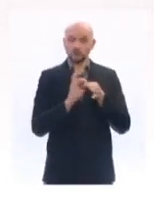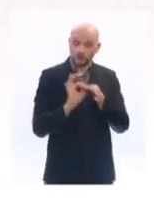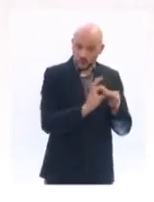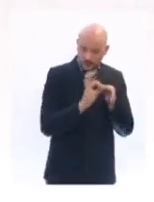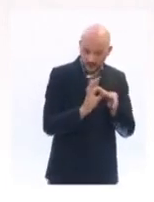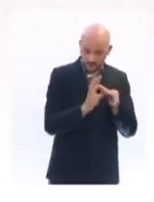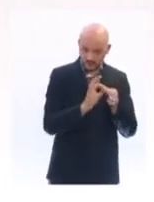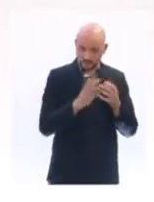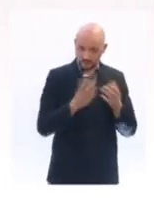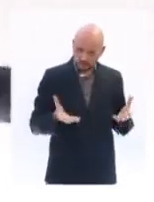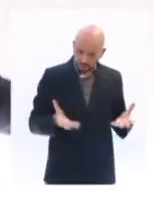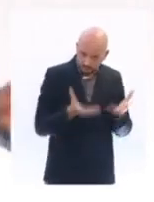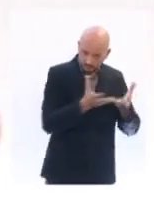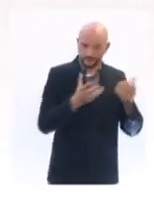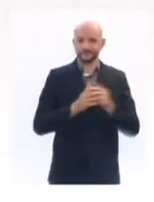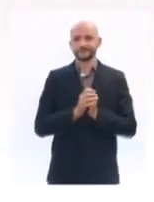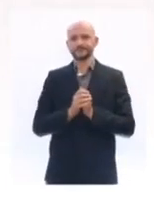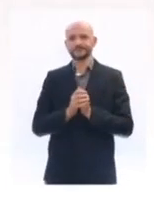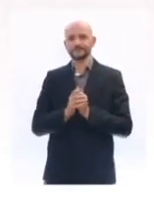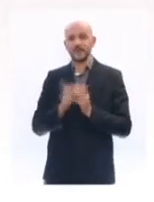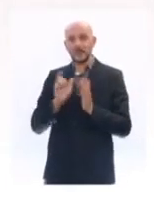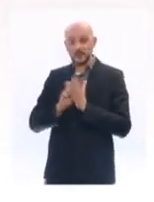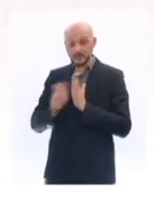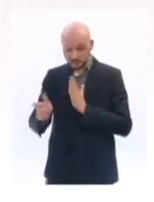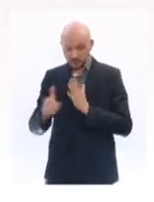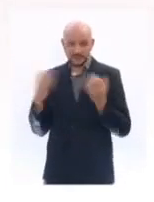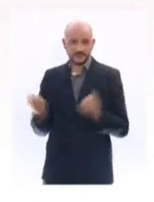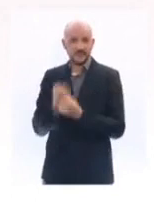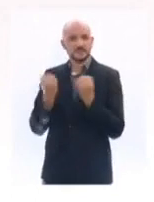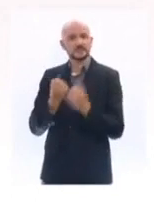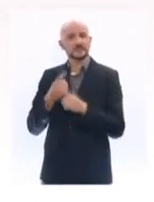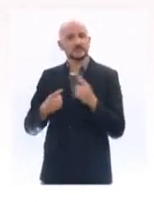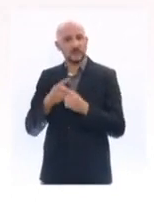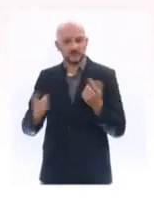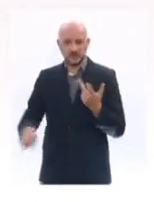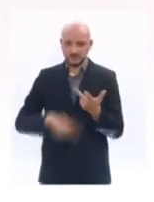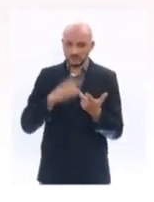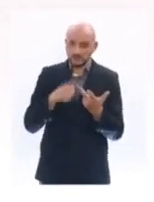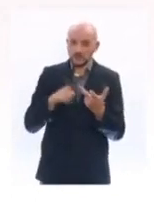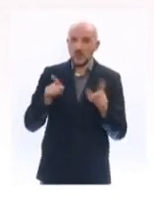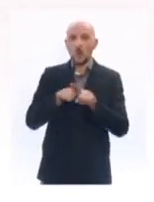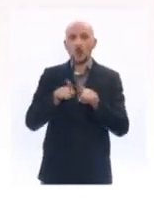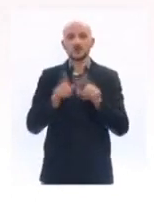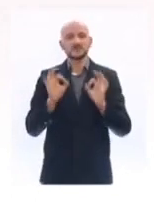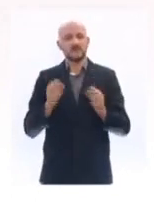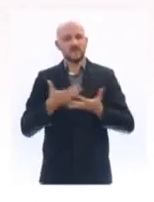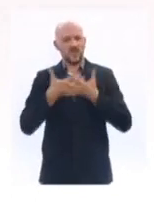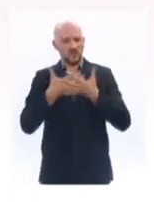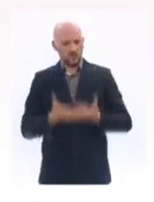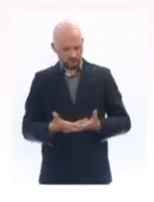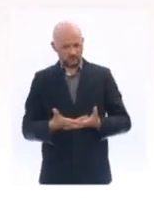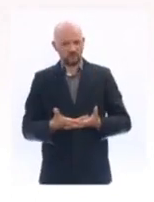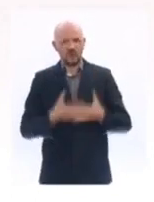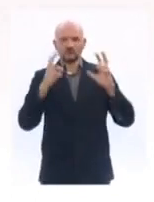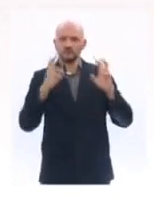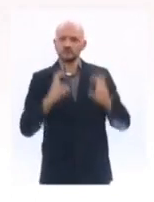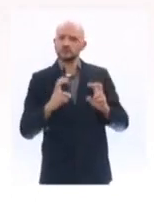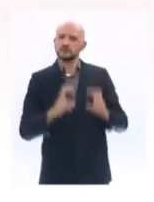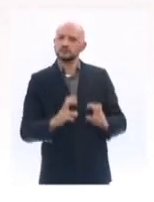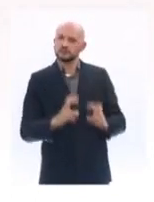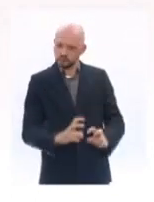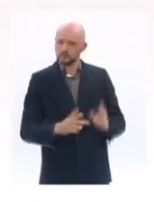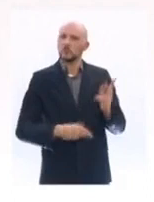dernières mesures prises lors du couvre-feu. Le passage à une nouvelle étape va nous conduire non seulement